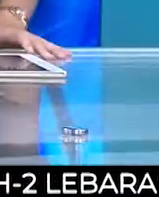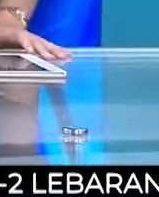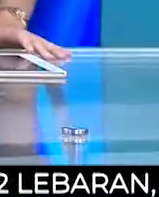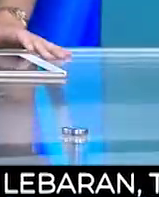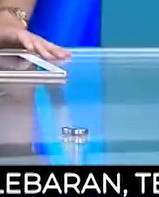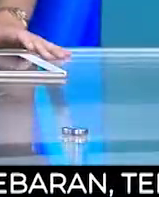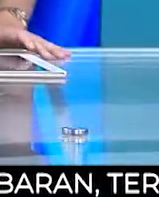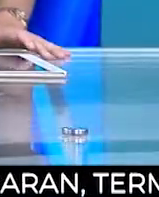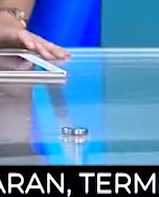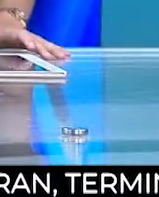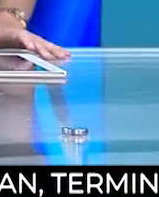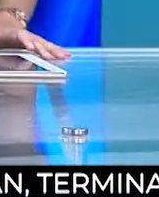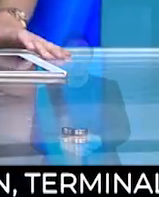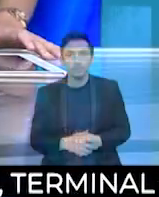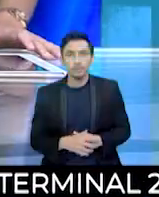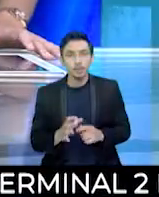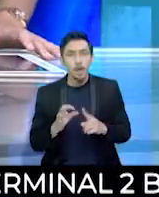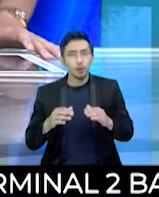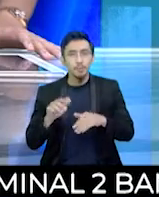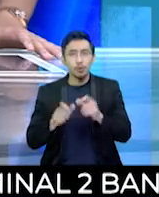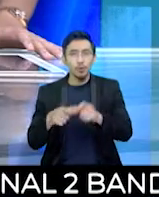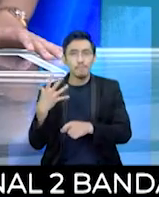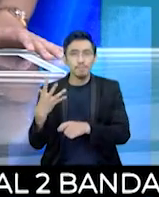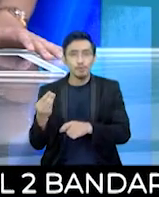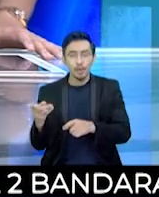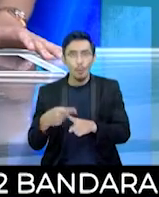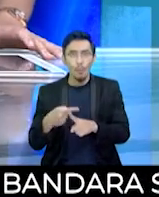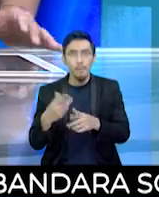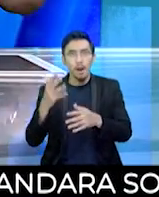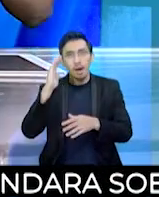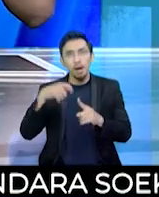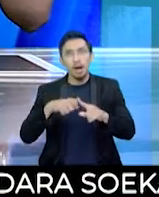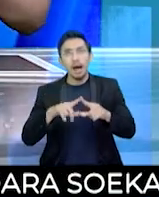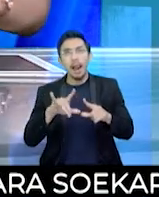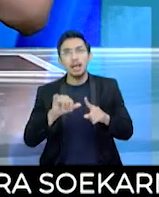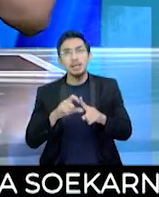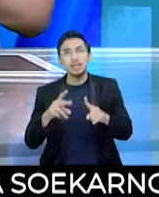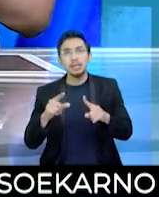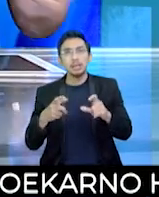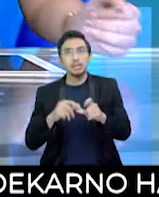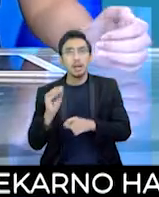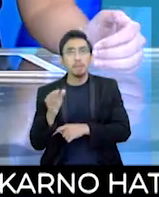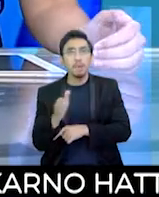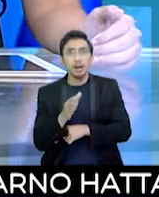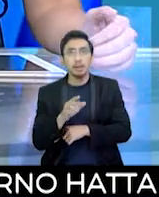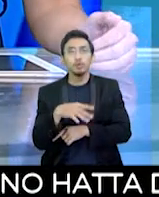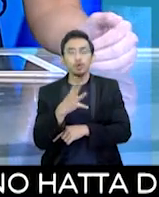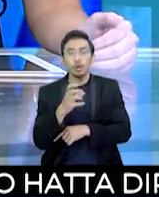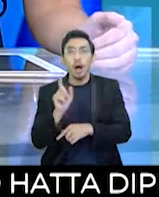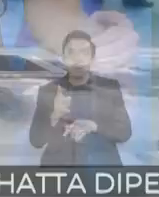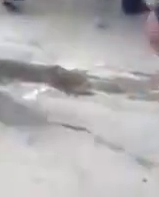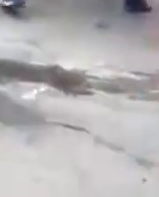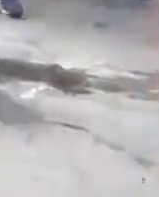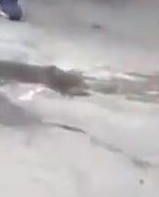Anda masih bersama kami, pemirsa. Ratusan calon pemudik menumpuk di Terminal Kalideres Jakarta Barat hingga Jumat sore belum juga terangkut.